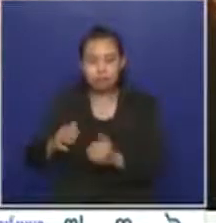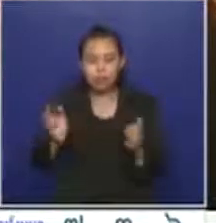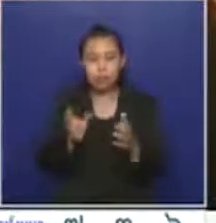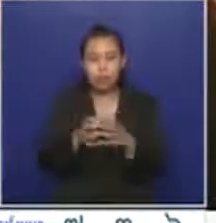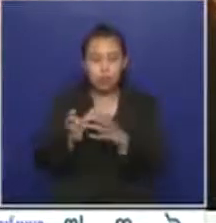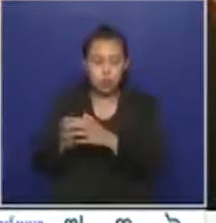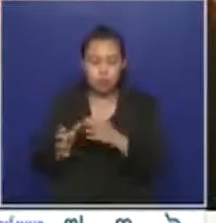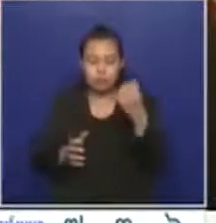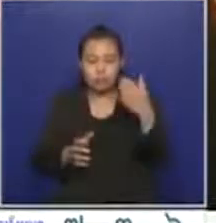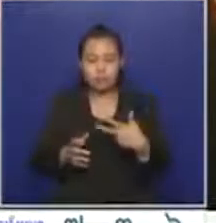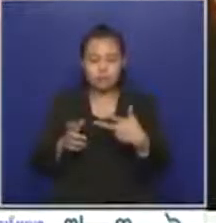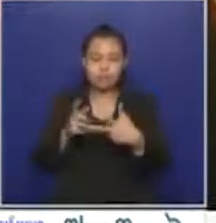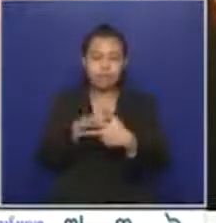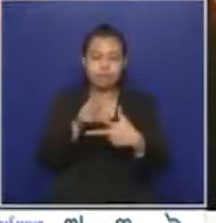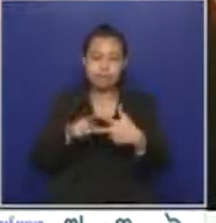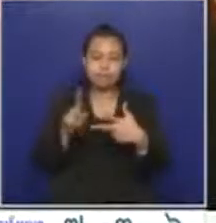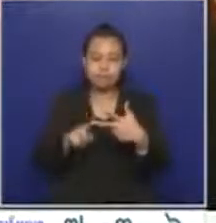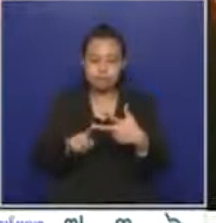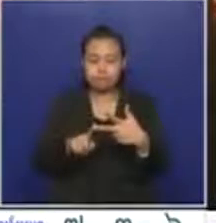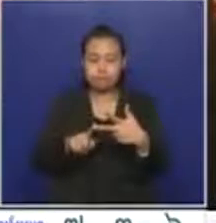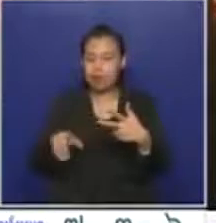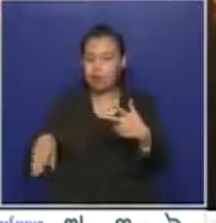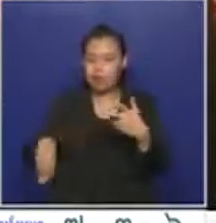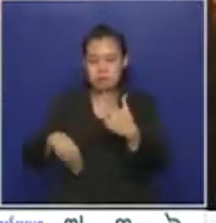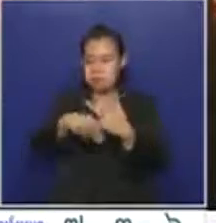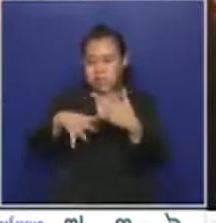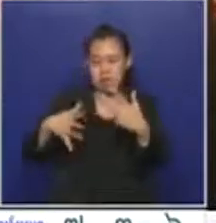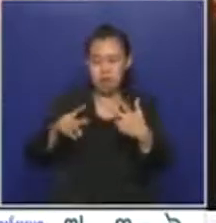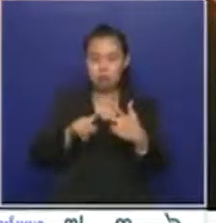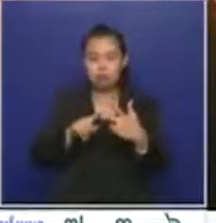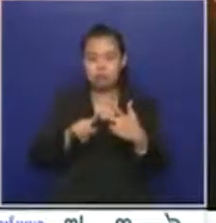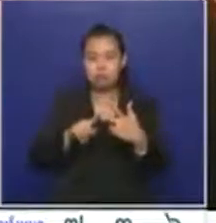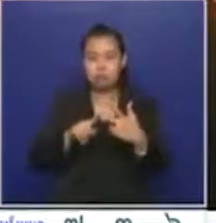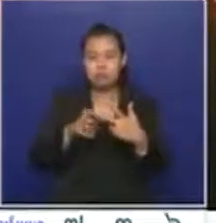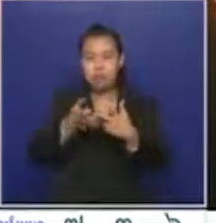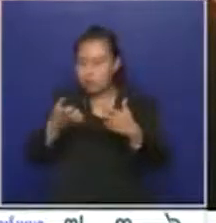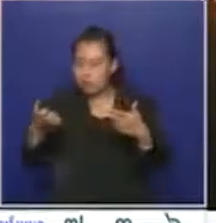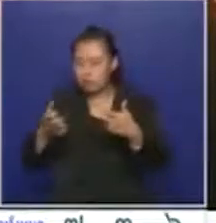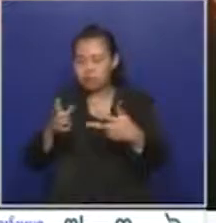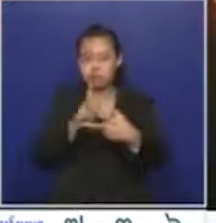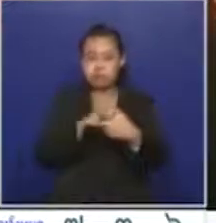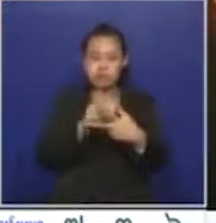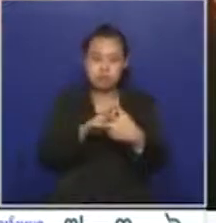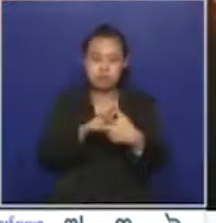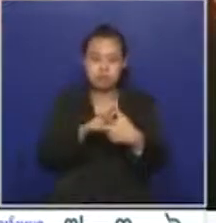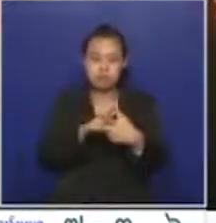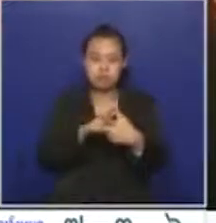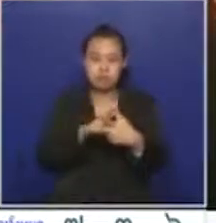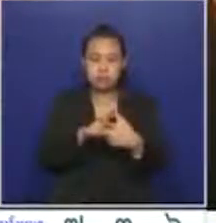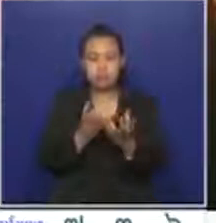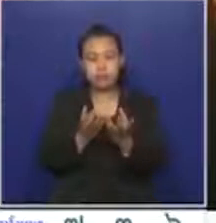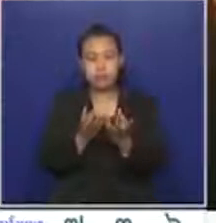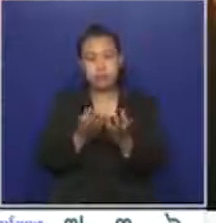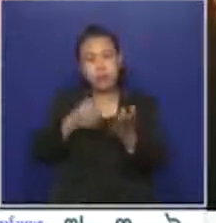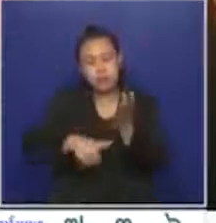ก็มีอยู่3กลุ่มครับที่ผมอยากจะขอตั้งข้อสังเกตให้ไม่รวมเข้าไปในสัญญาฉบับนี้กลุ่มแรกครับเป็นกลุ่มที่ผมเรียกว่าภา